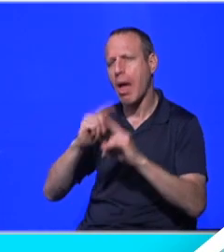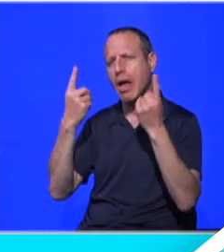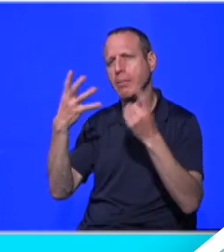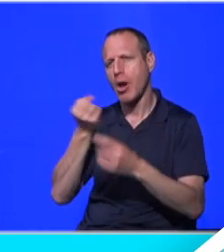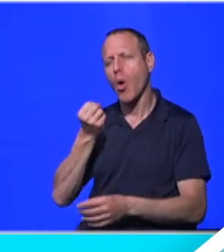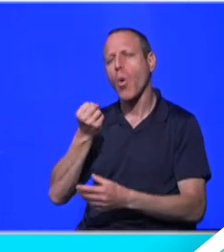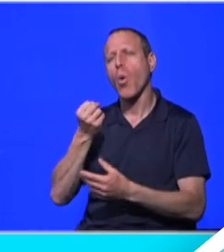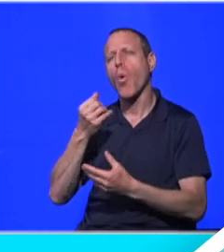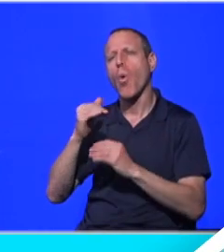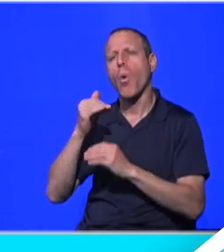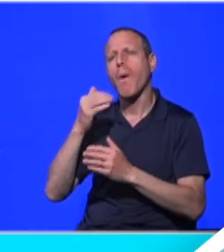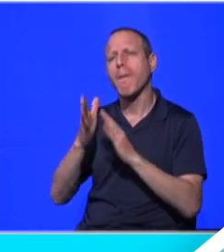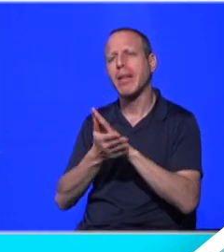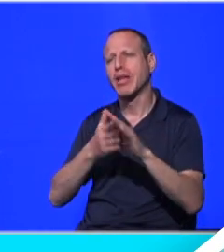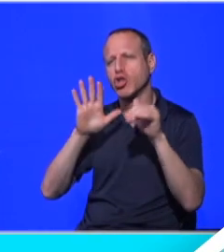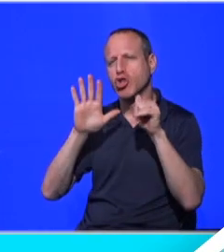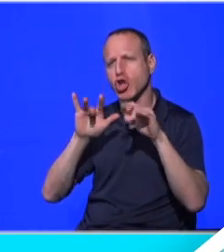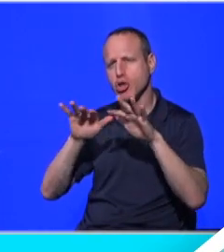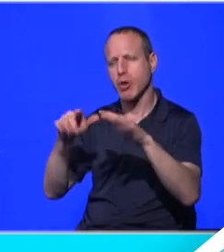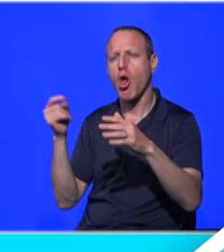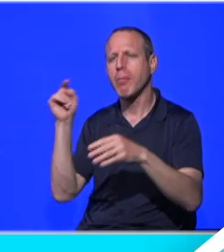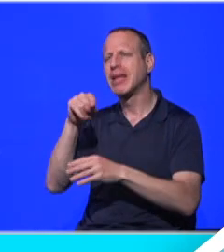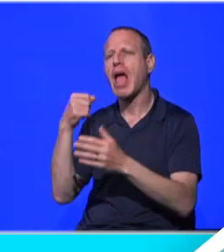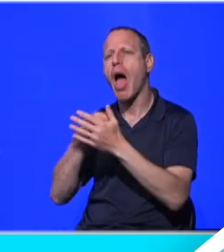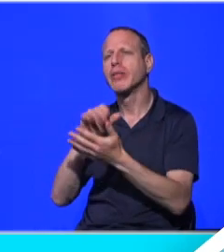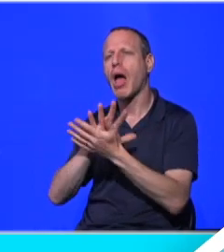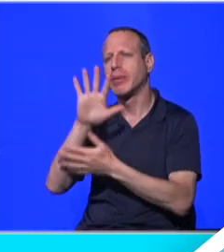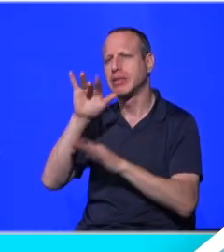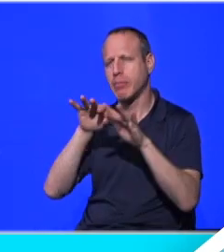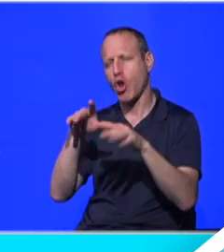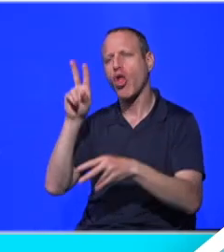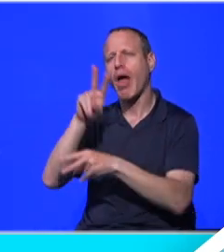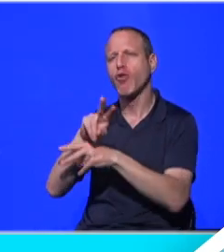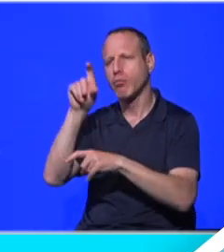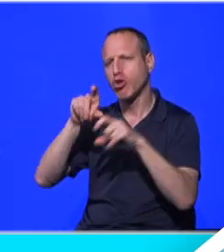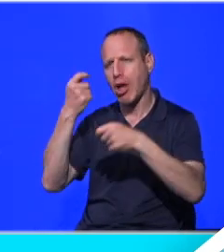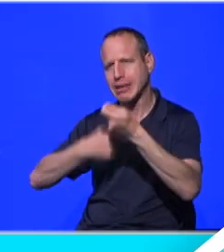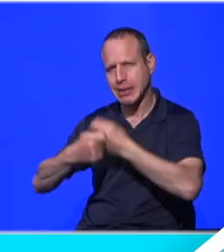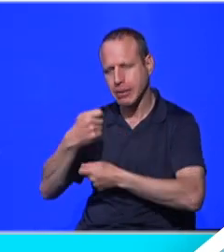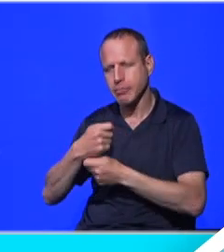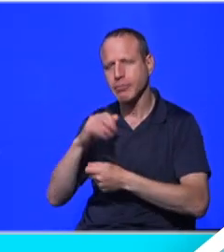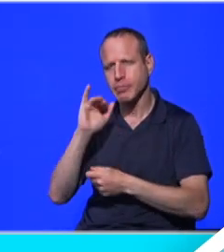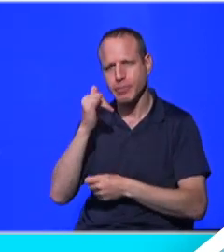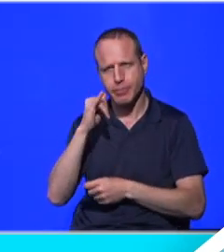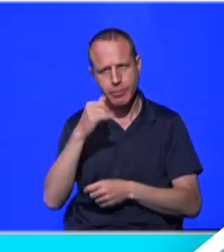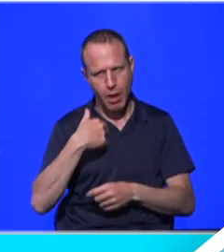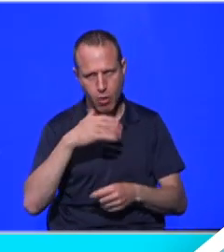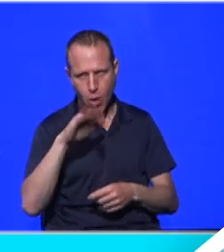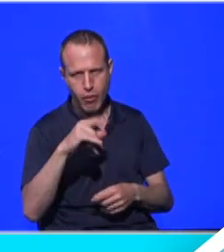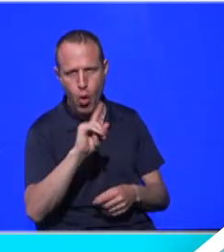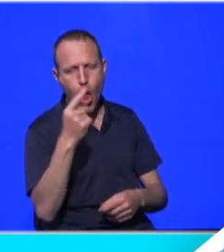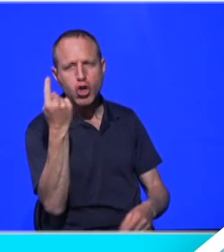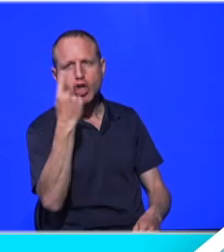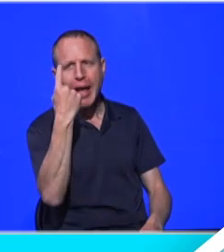של לפחות, מתחיל מ-6 מיליון, מגיע עד 15 מיליון ערבויות מאנשי עסקים, הרבה פעמים. ואנחנו אפילו לא